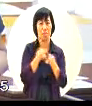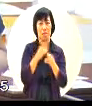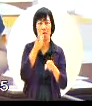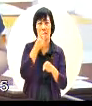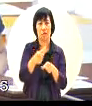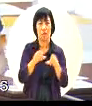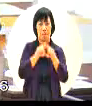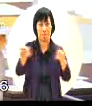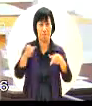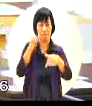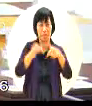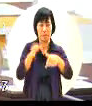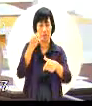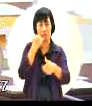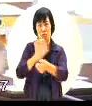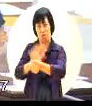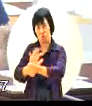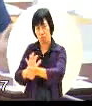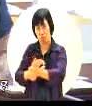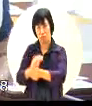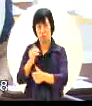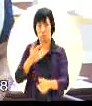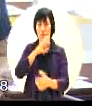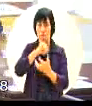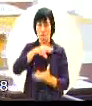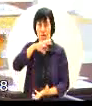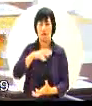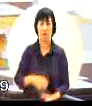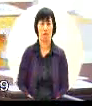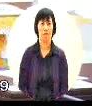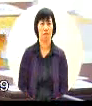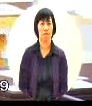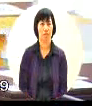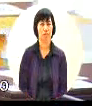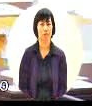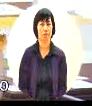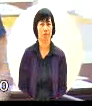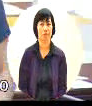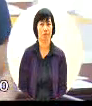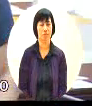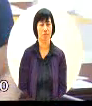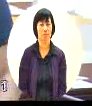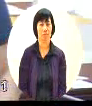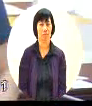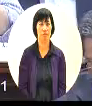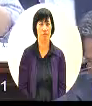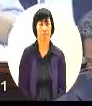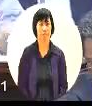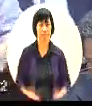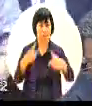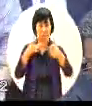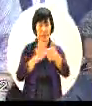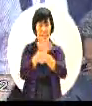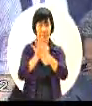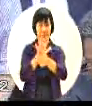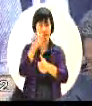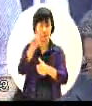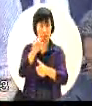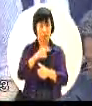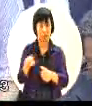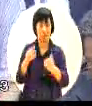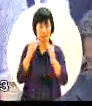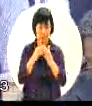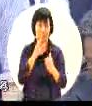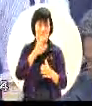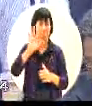以评价的方式来服务长辈。好，来局长。 局长请答我。 是我们仁爱之家一直他的收费，因为是公